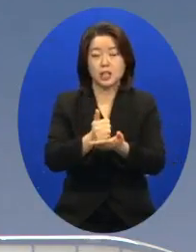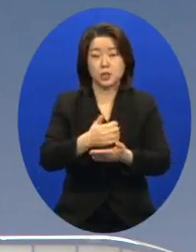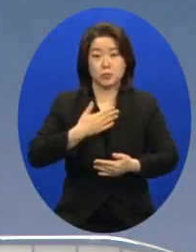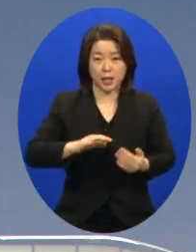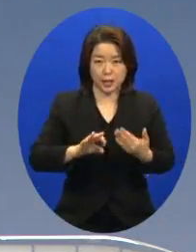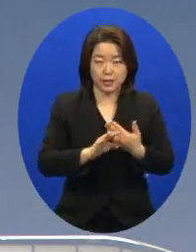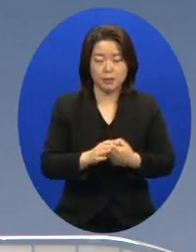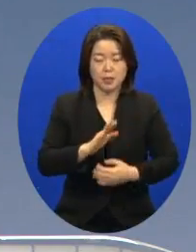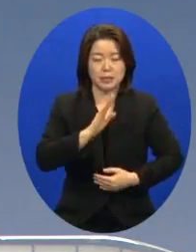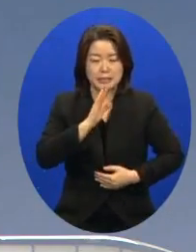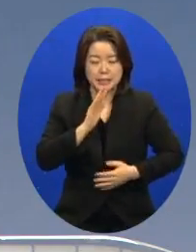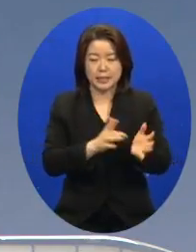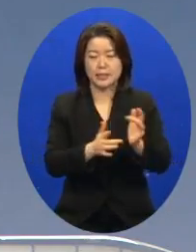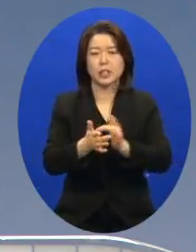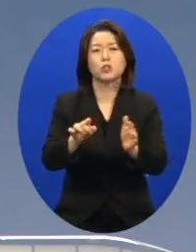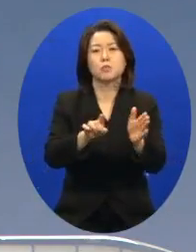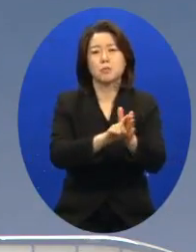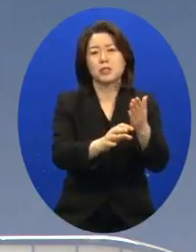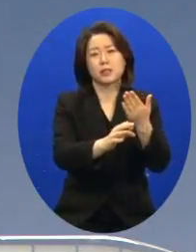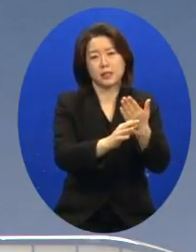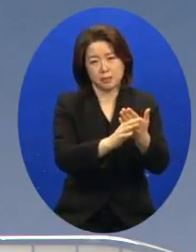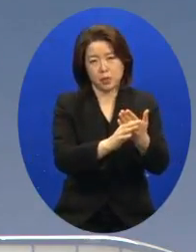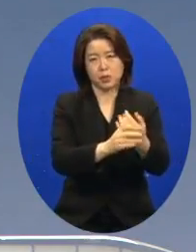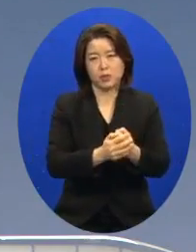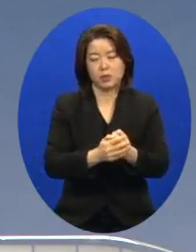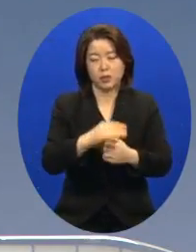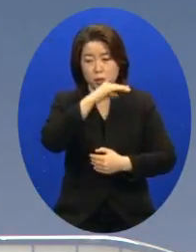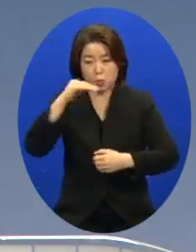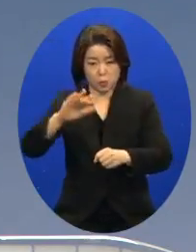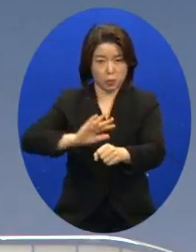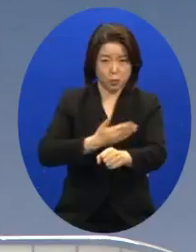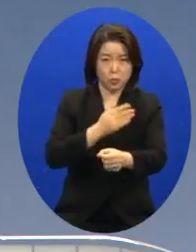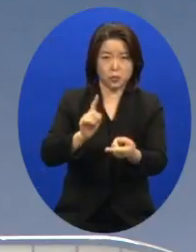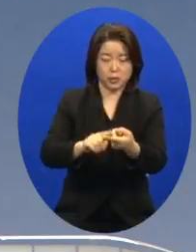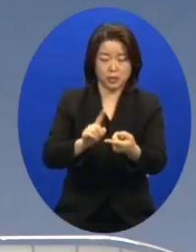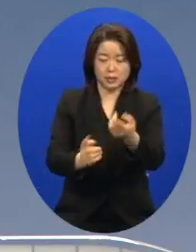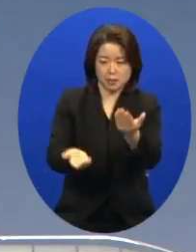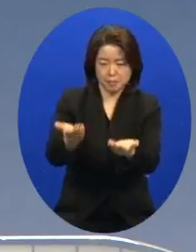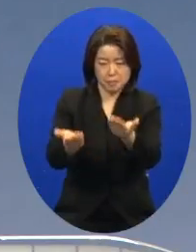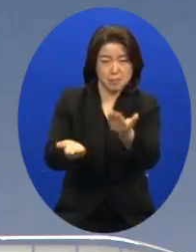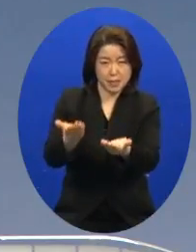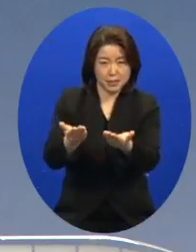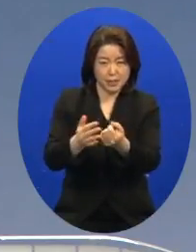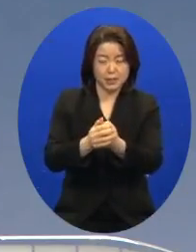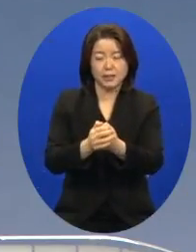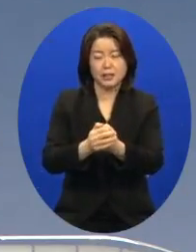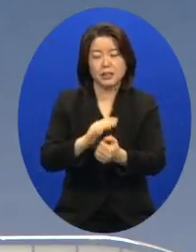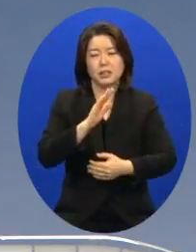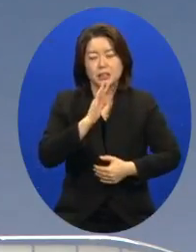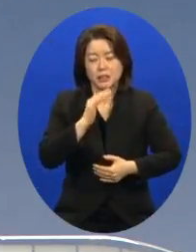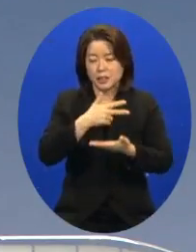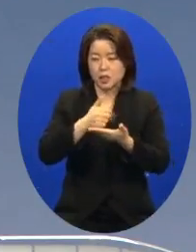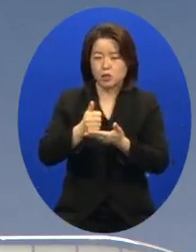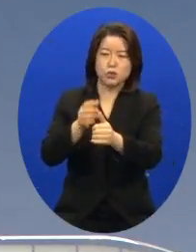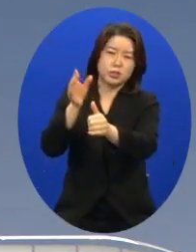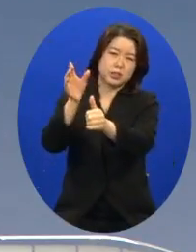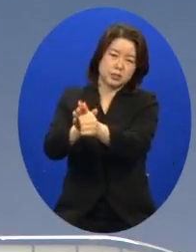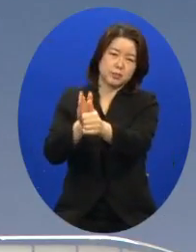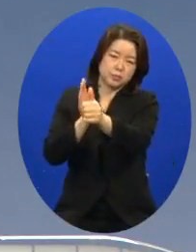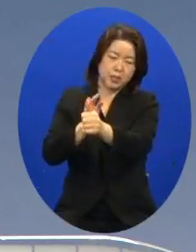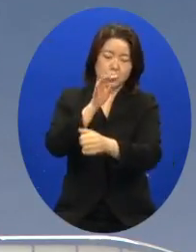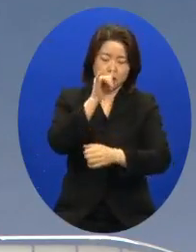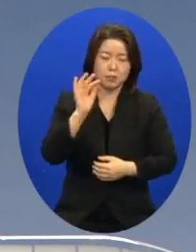예수님을 믿는다면 옳고 그런 것에 대한 판단은 진짜 주님께 부 맞게 드려야